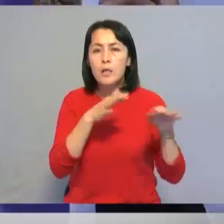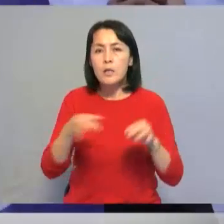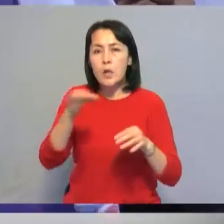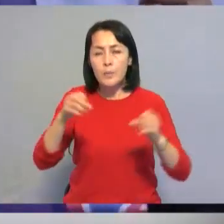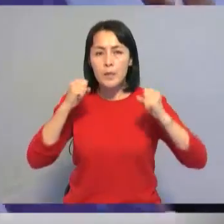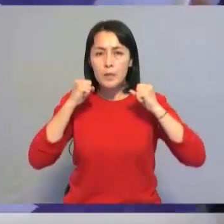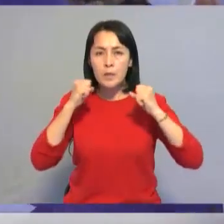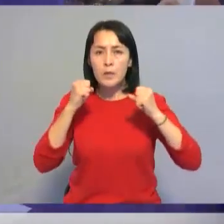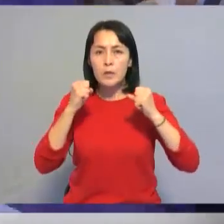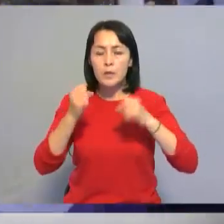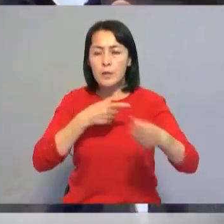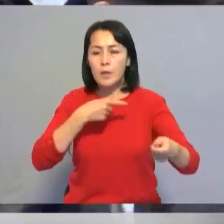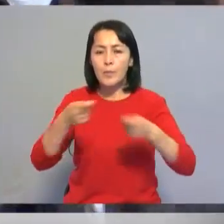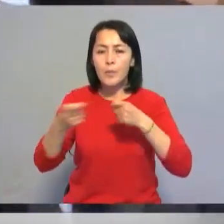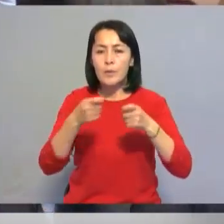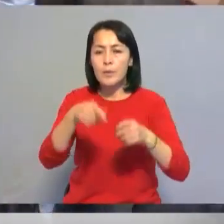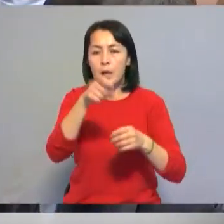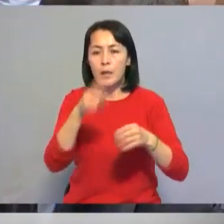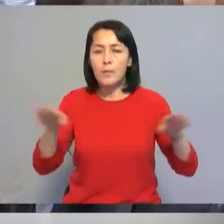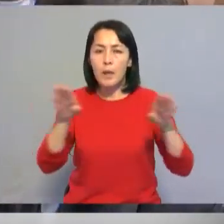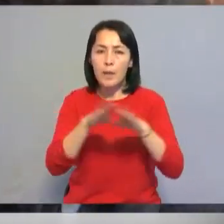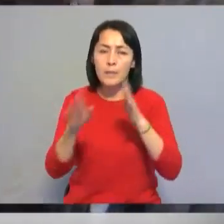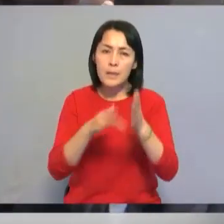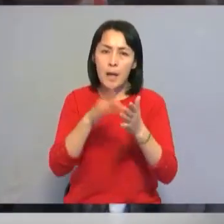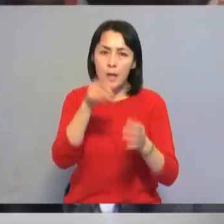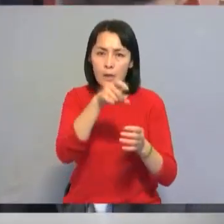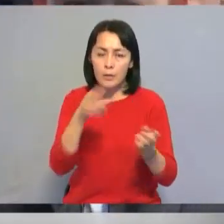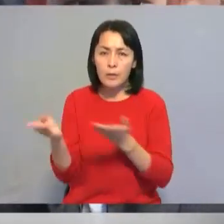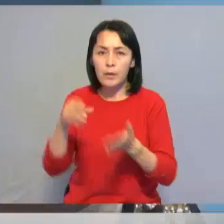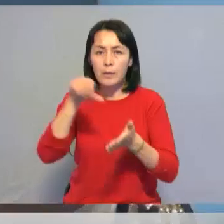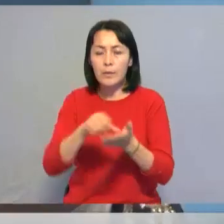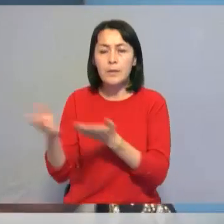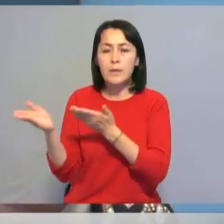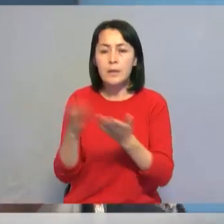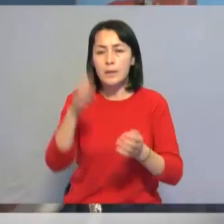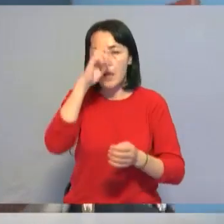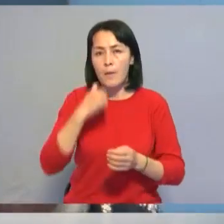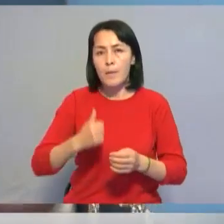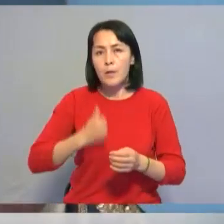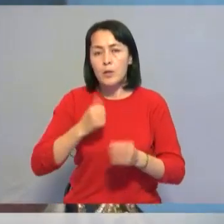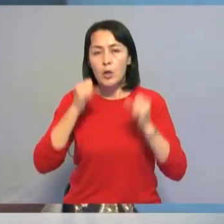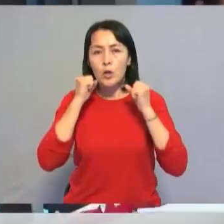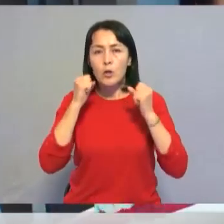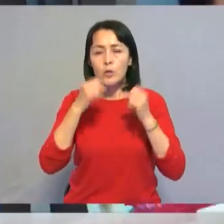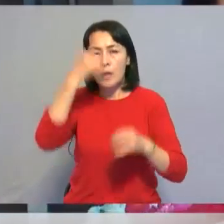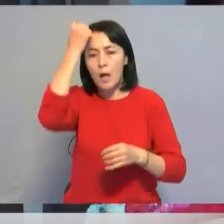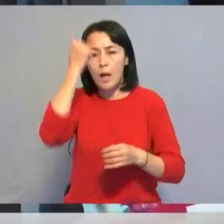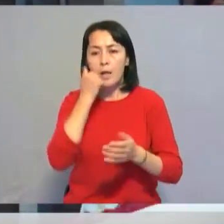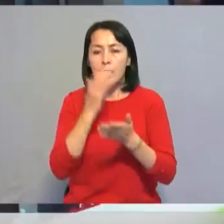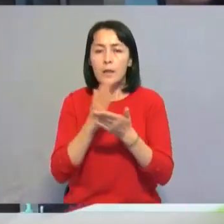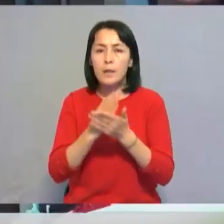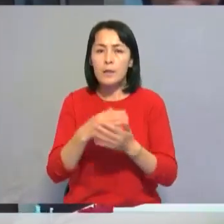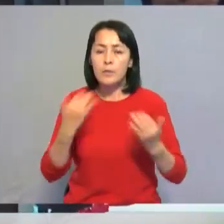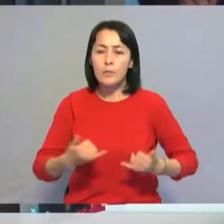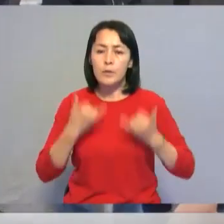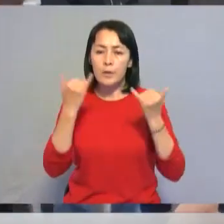облыстық дене шынықтыру және спорт басқармасының өкілдері мен қала тұрғындары қатысты. Келушілер ел мерейін үстем еткен спортшыларға алғыс айтып, жылы